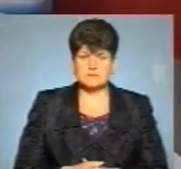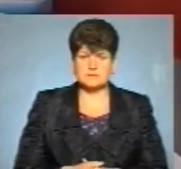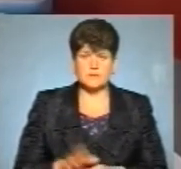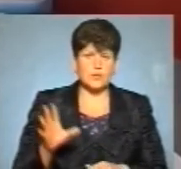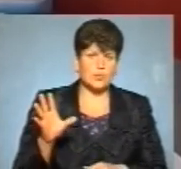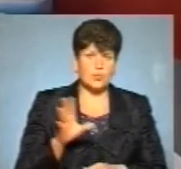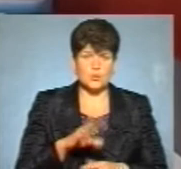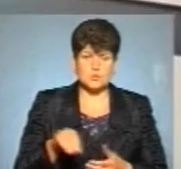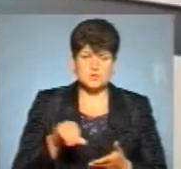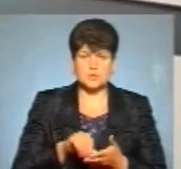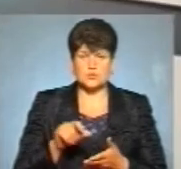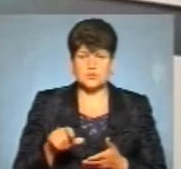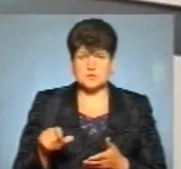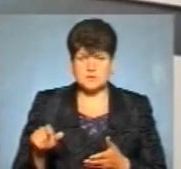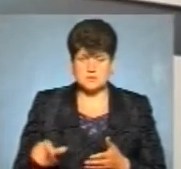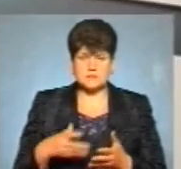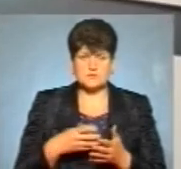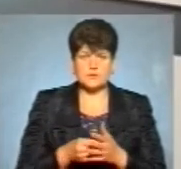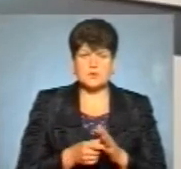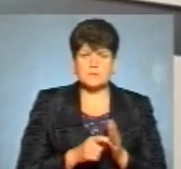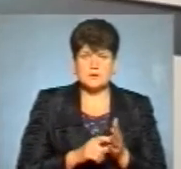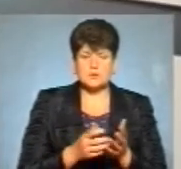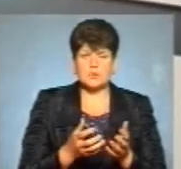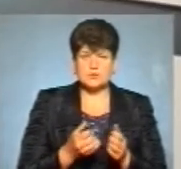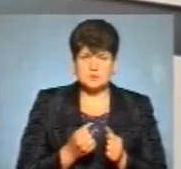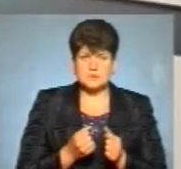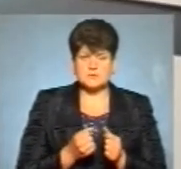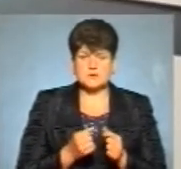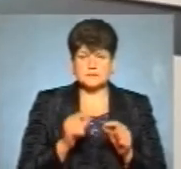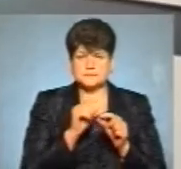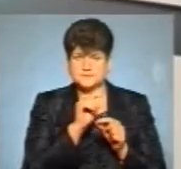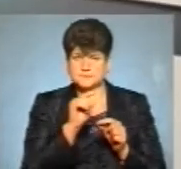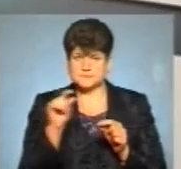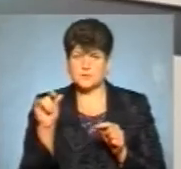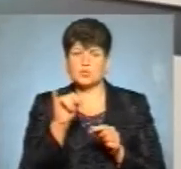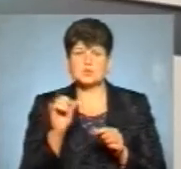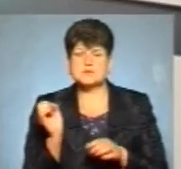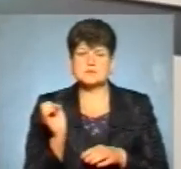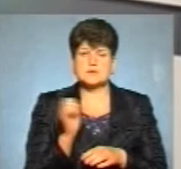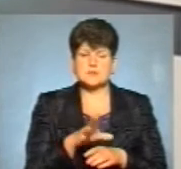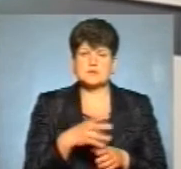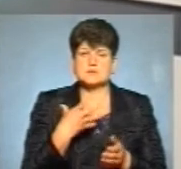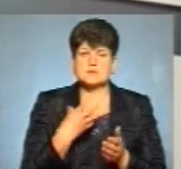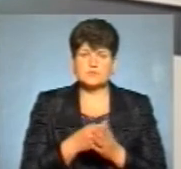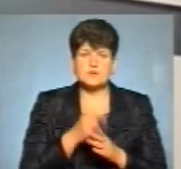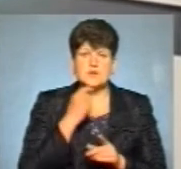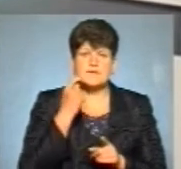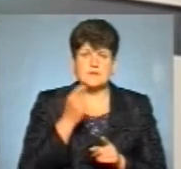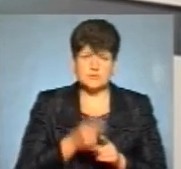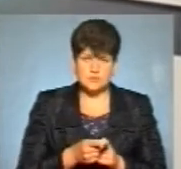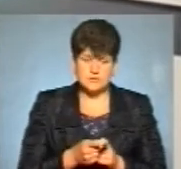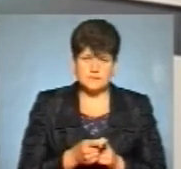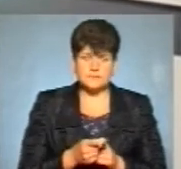Усі учасники у своїх кабінетах отримали посилання, куди вони мають скинути свої електронні відповіді.